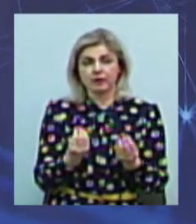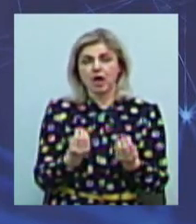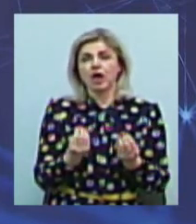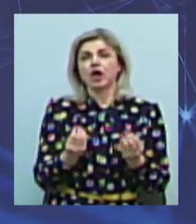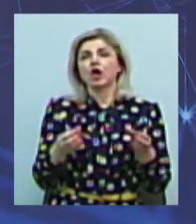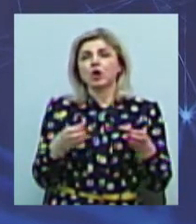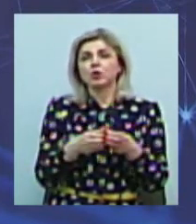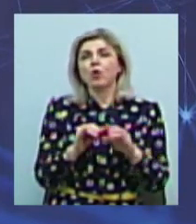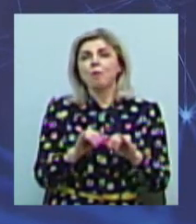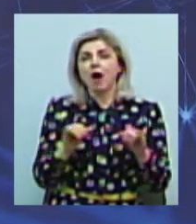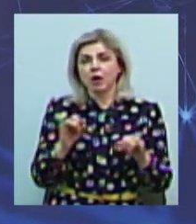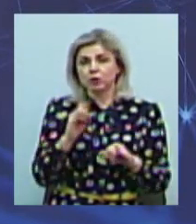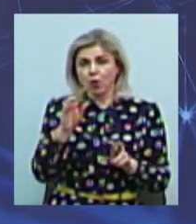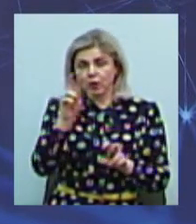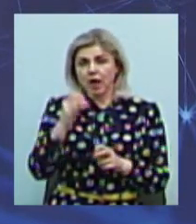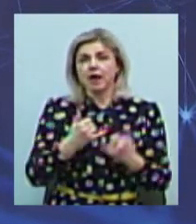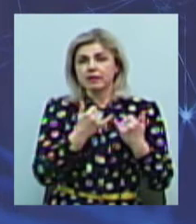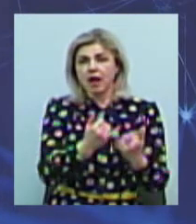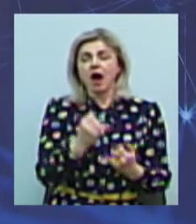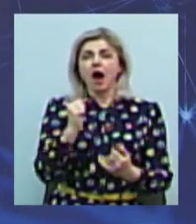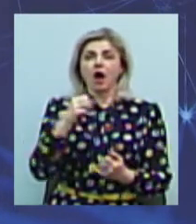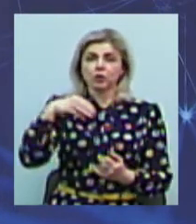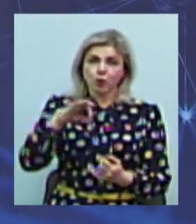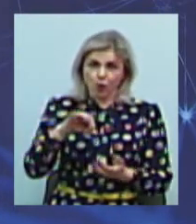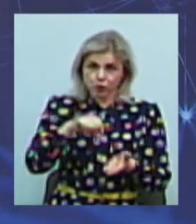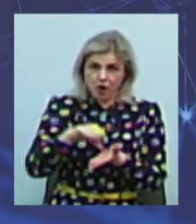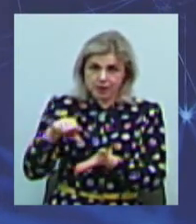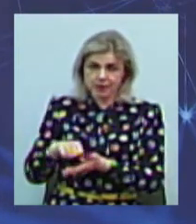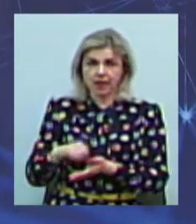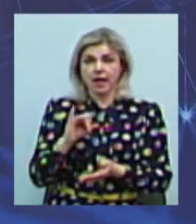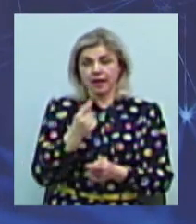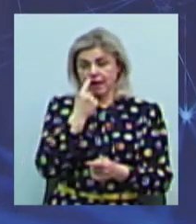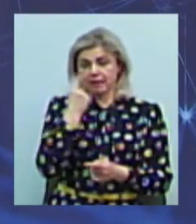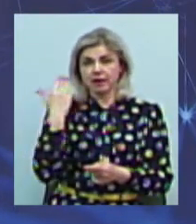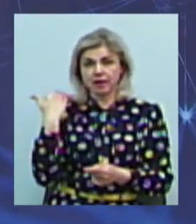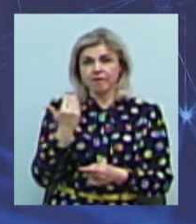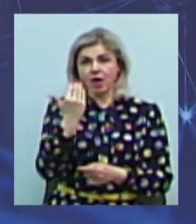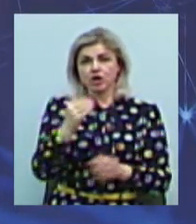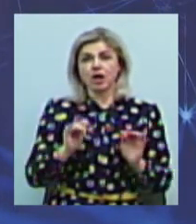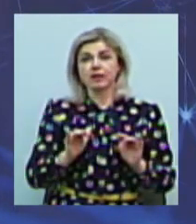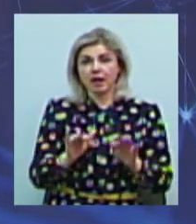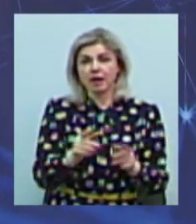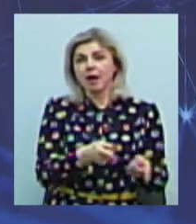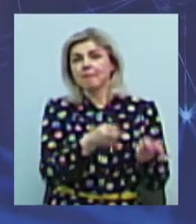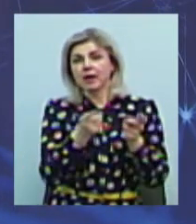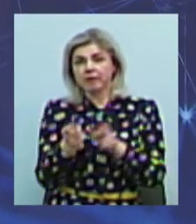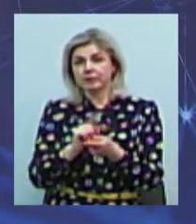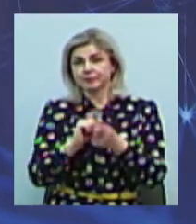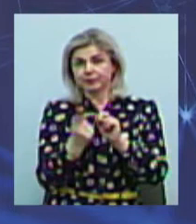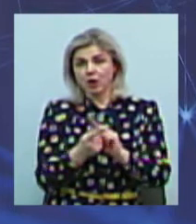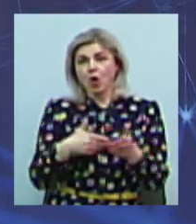«Бізнес-інкубатор» для учасників АТО та ВПО. І незабаром ваша діяльність перетворилась ось в